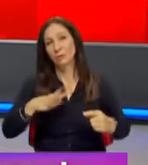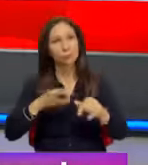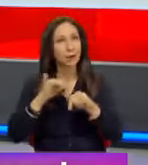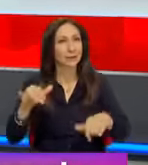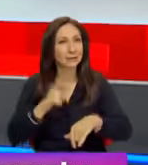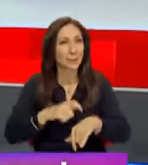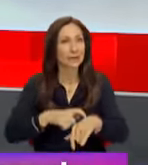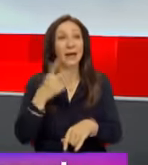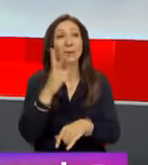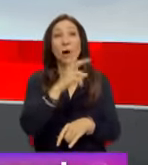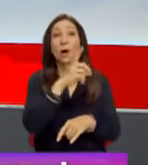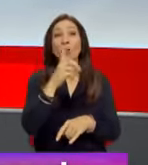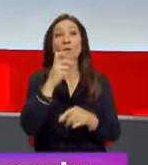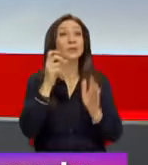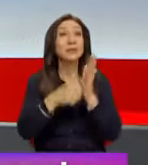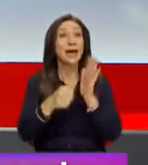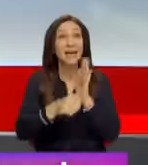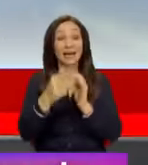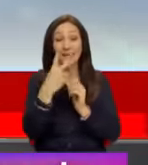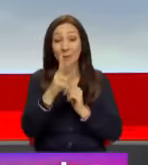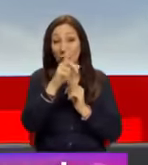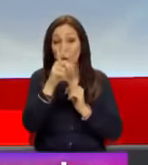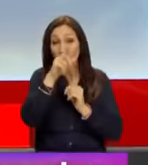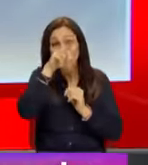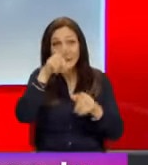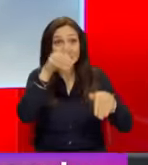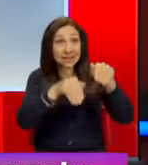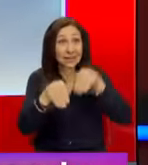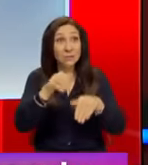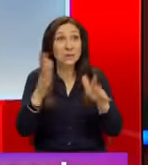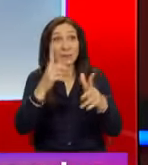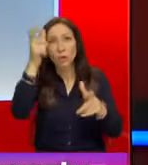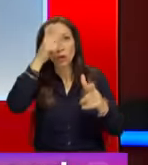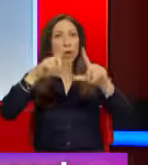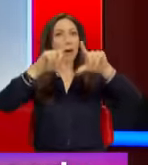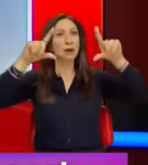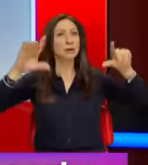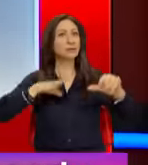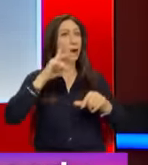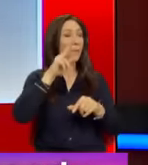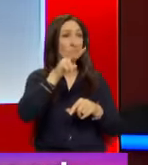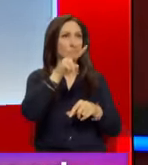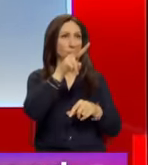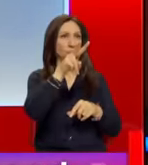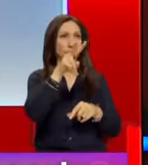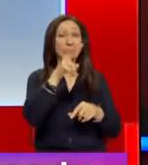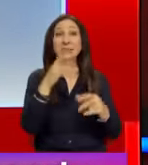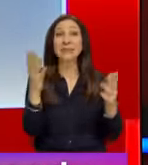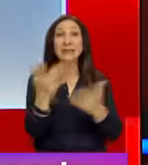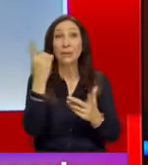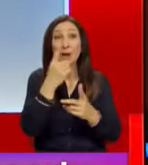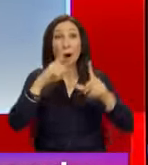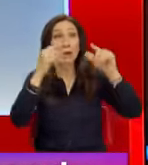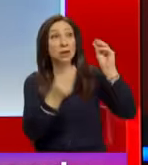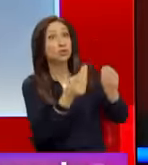zamanda. 2019 tarihi, 2019 Mart seçimleri ve nasıl bir Türkiye haritası vardı? Şimdi karşımızda nasıl